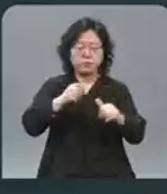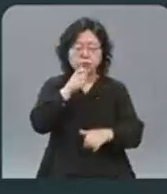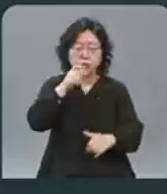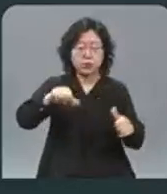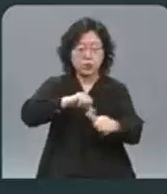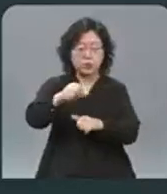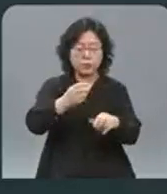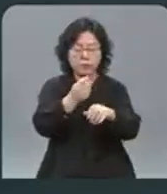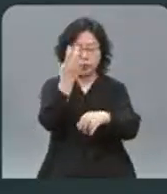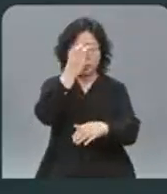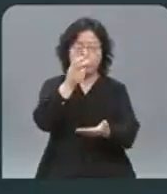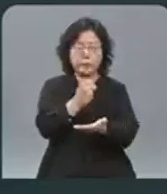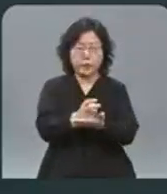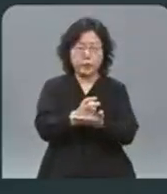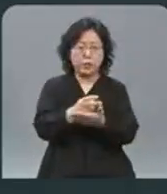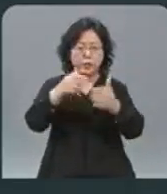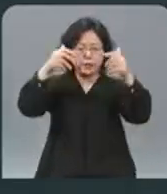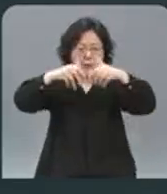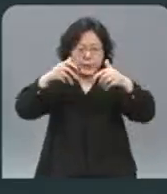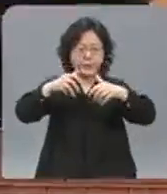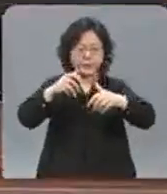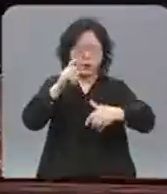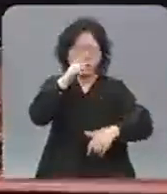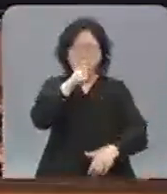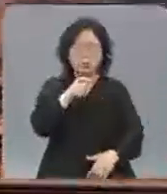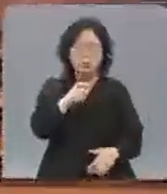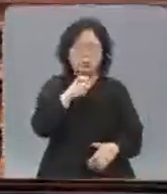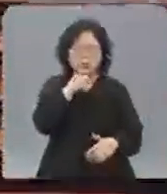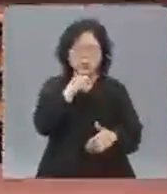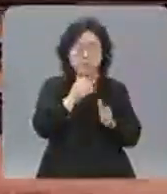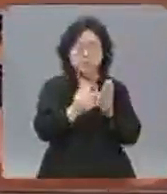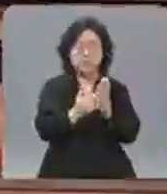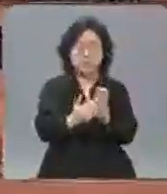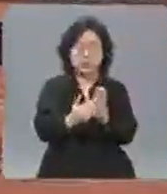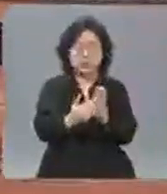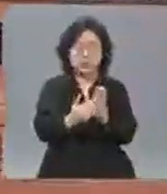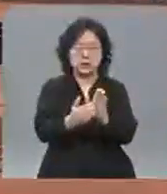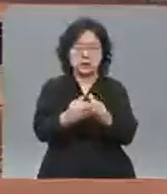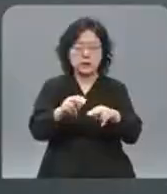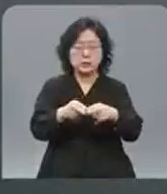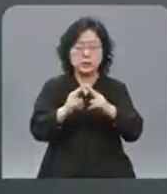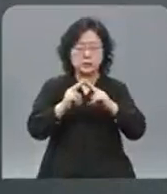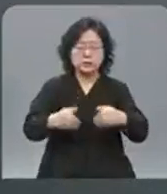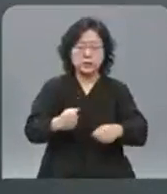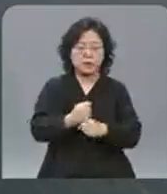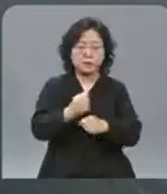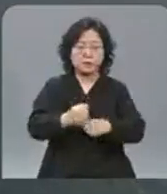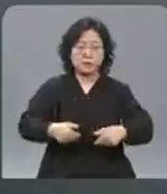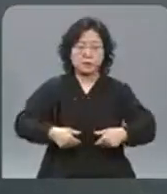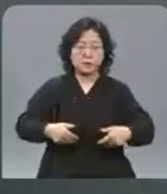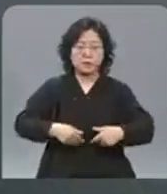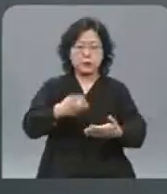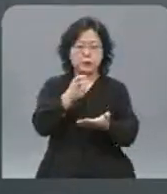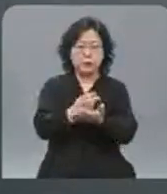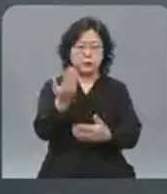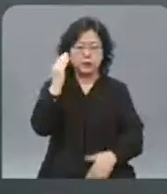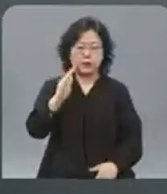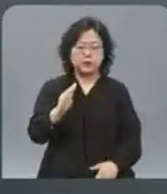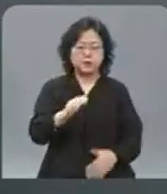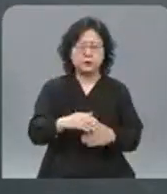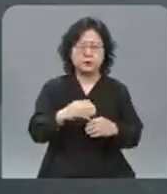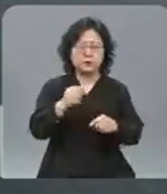물환경보전법에 따라 비점 오염원이 배출되지 않도록 빗물 처리 시설을 설치해야 합니다. 이 법에 따라 최근